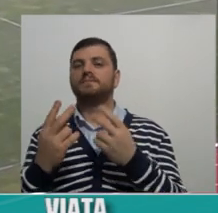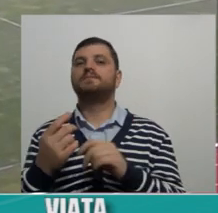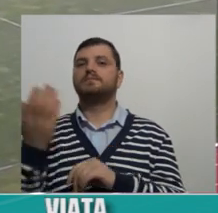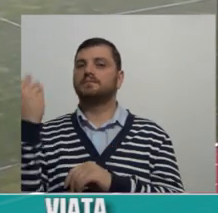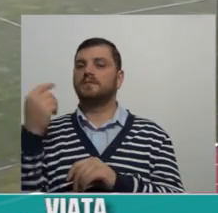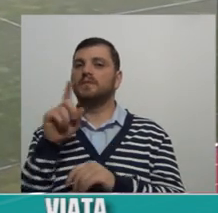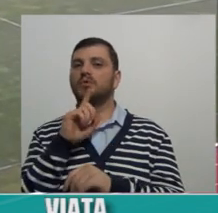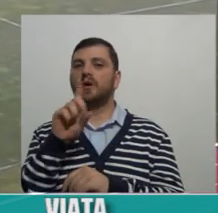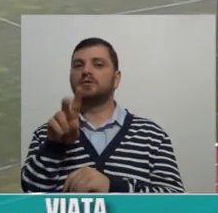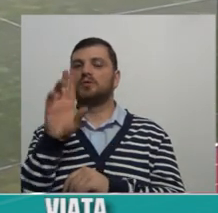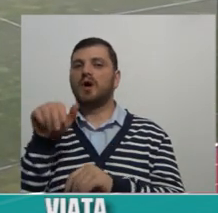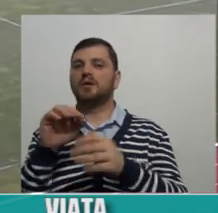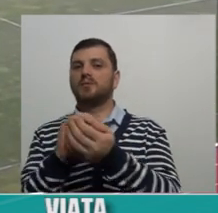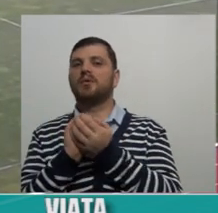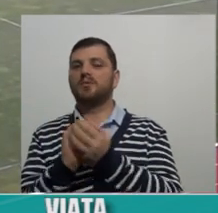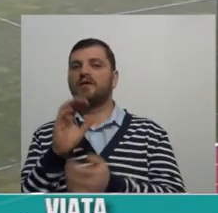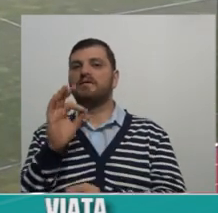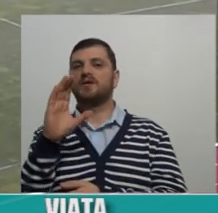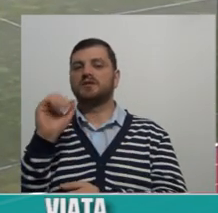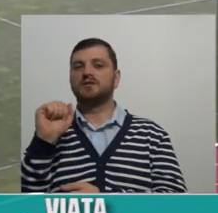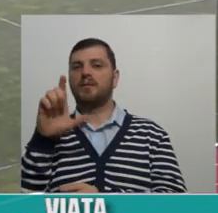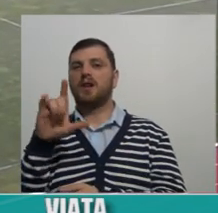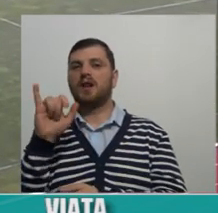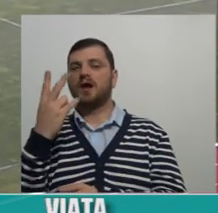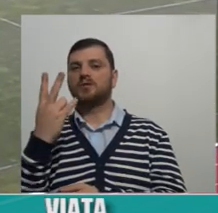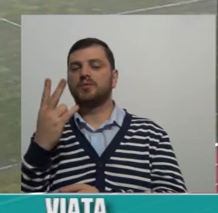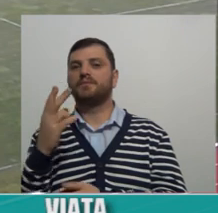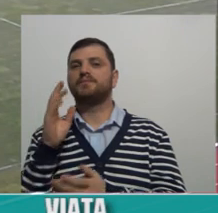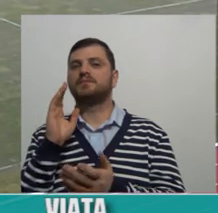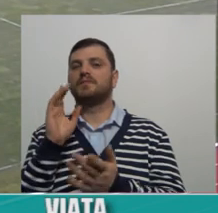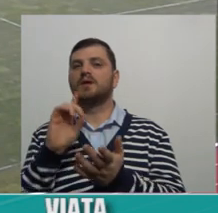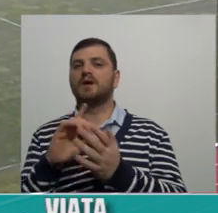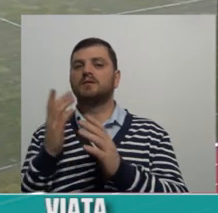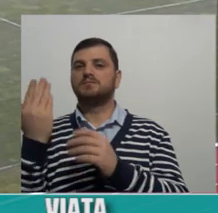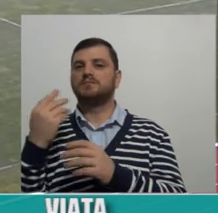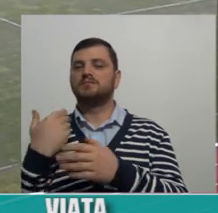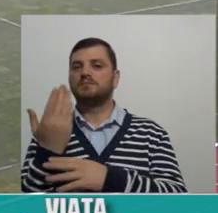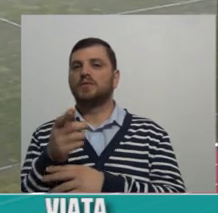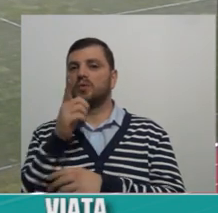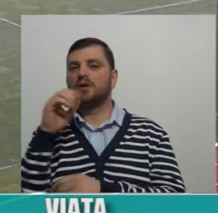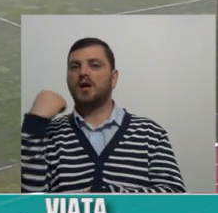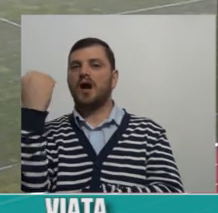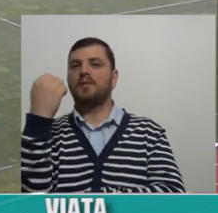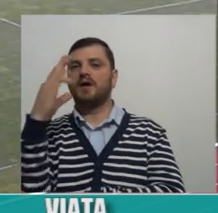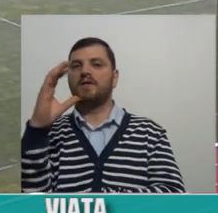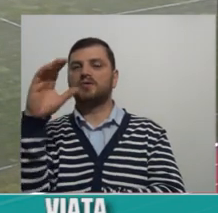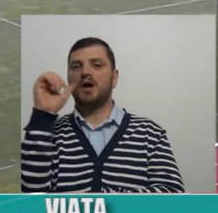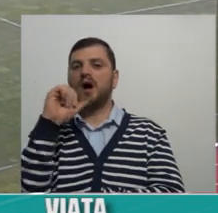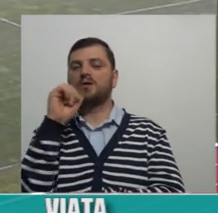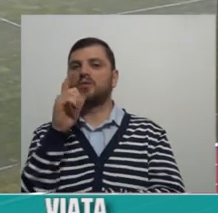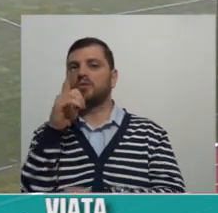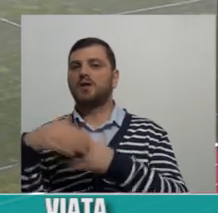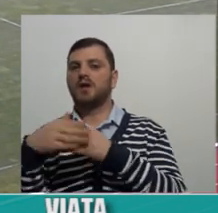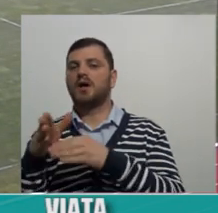neutilizată. Anterior, Ducan a mai fost împrumutat de FCSB în Liga a doua. Stagiunea trecută a fost cedat la campionii FC